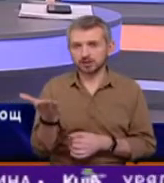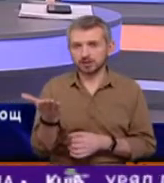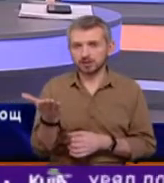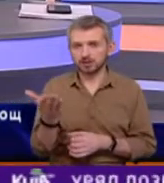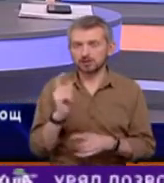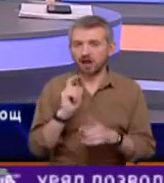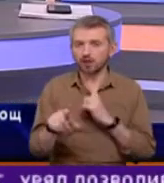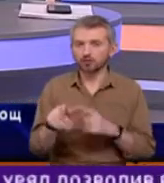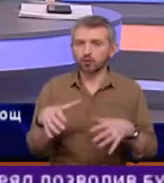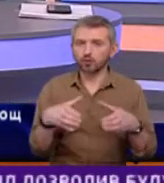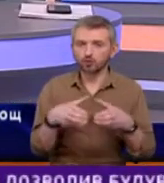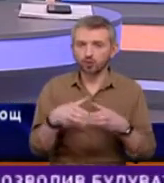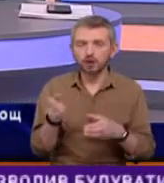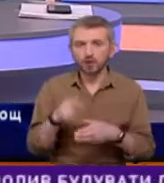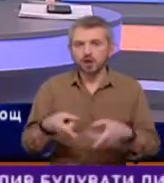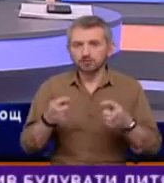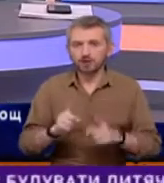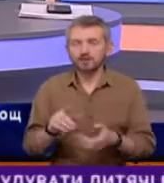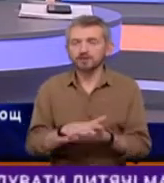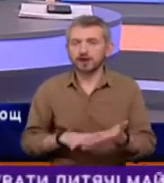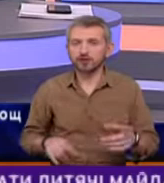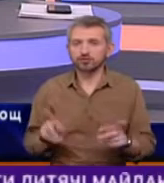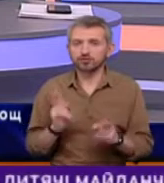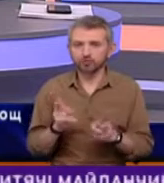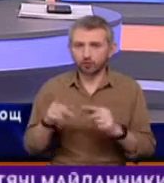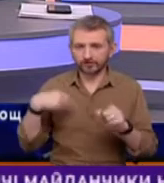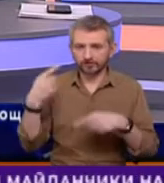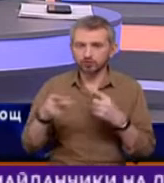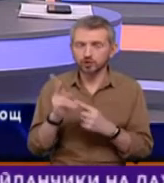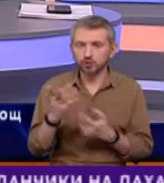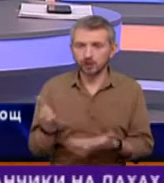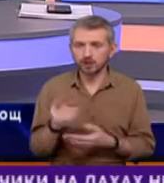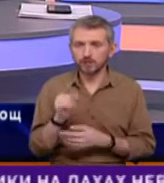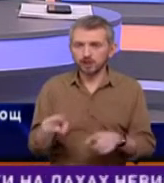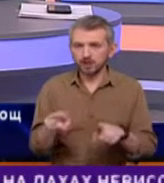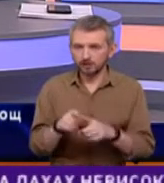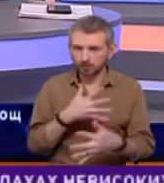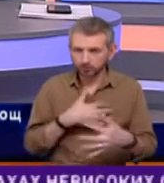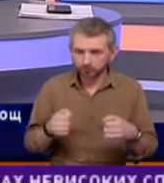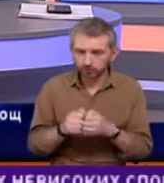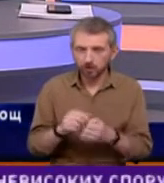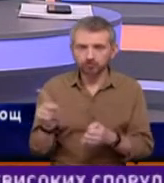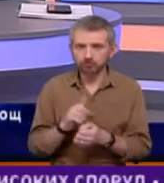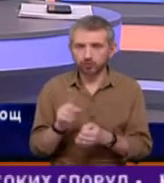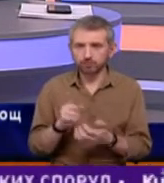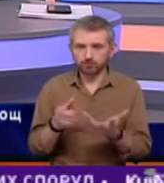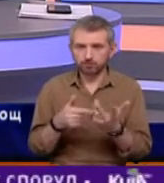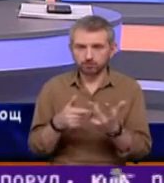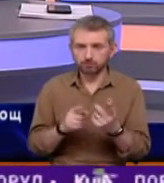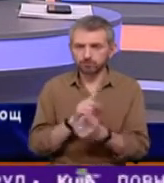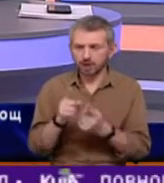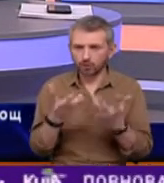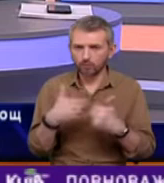реакцію цього гурту? І тоді, справді, що далі? Хто далі? Ну, ви також і стоїте на своїй позиції, щоб перерахувати голоси,